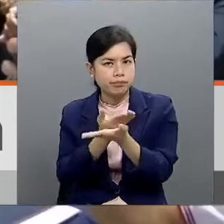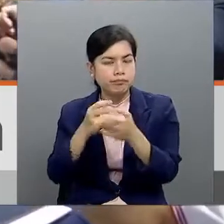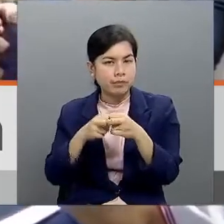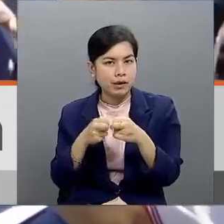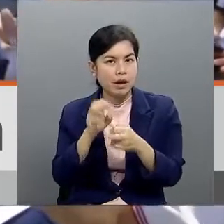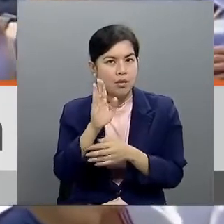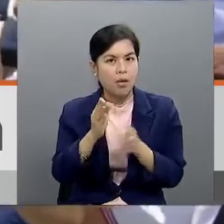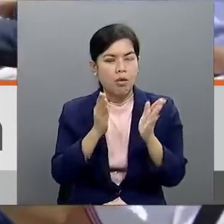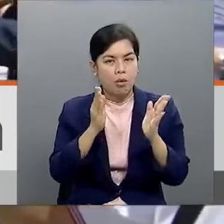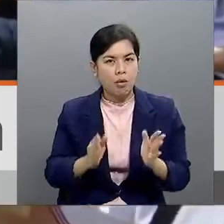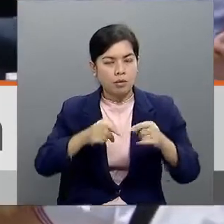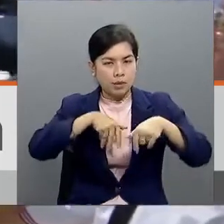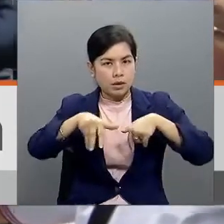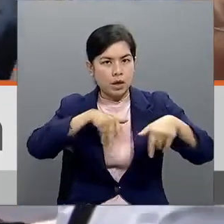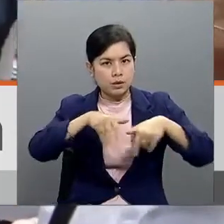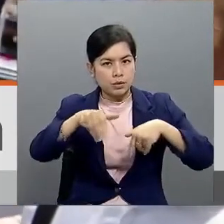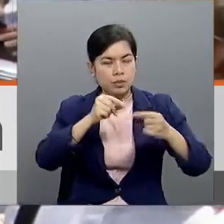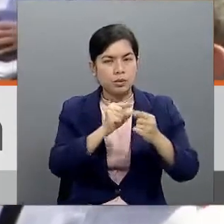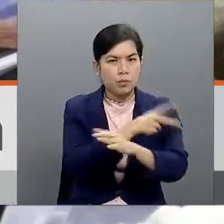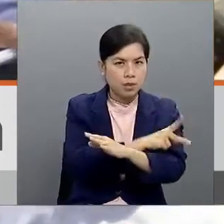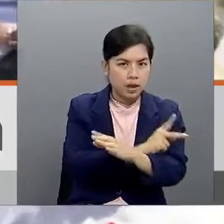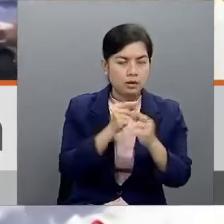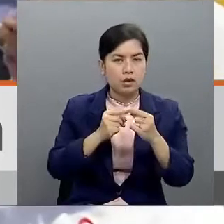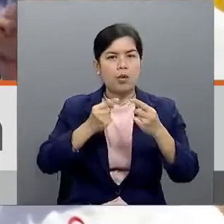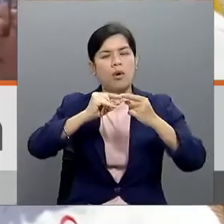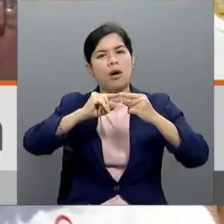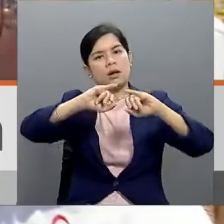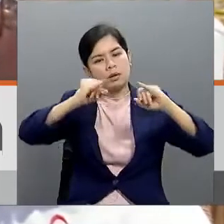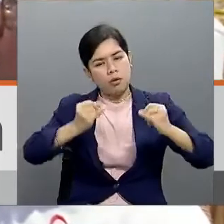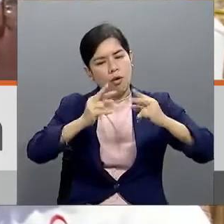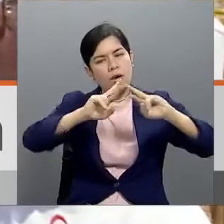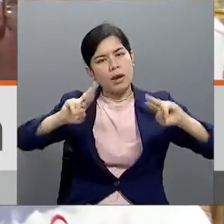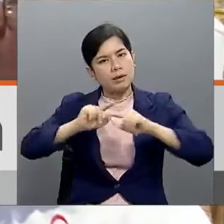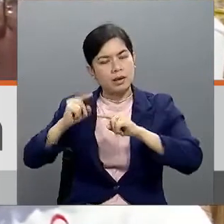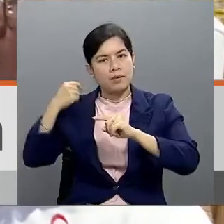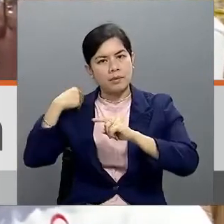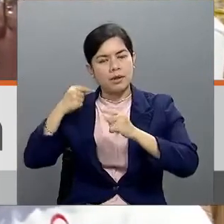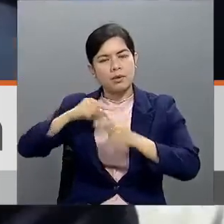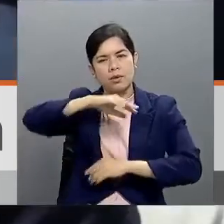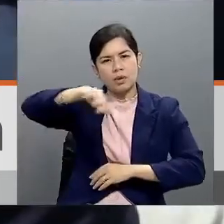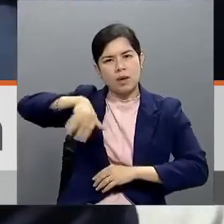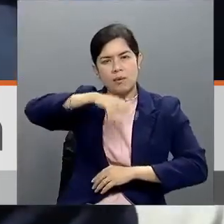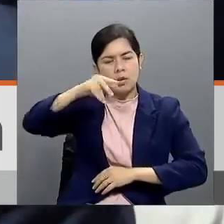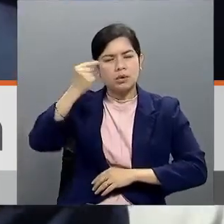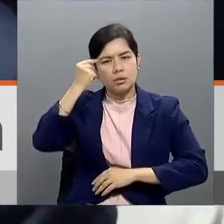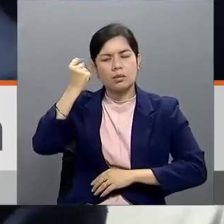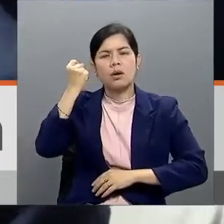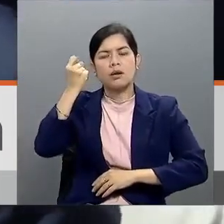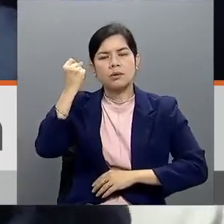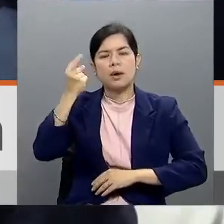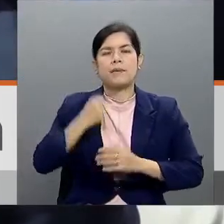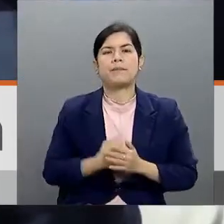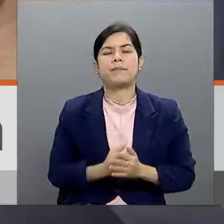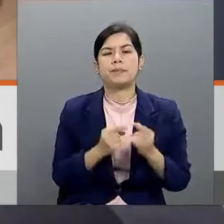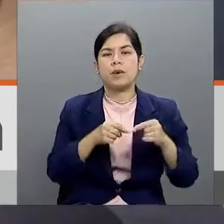ค่ะรวมทั้งสร้างความเชื่อมั่นให้ผู้ประกอบการมีความเชื่อมั่นกับการจักดันภูเก็ตโมเดลหลังภาคเอกชนและประชาชนในพื้นที่